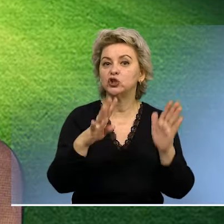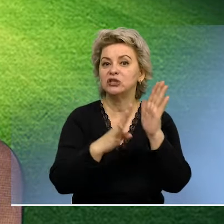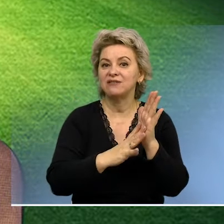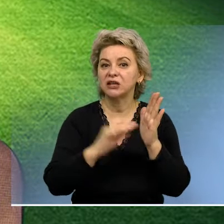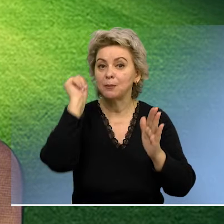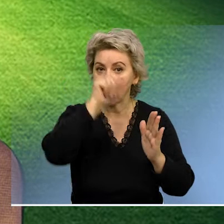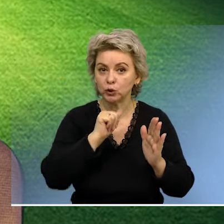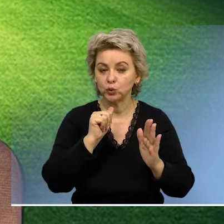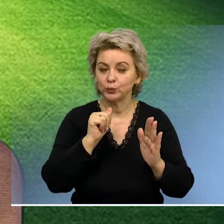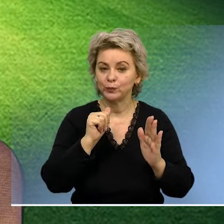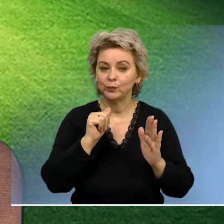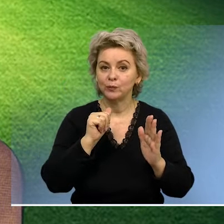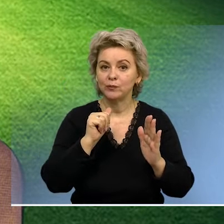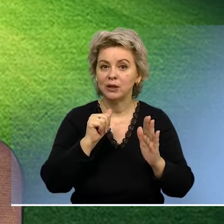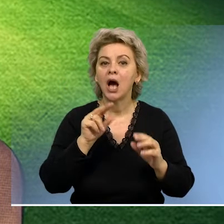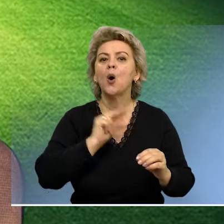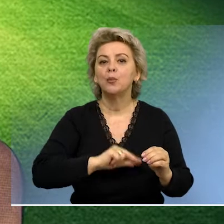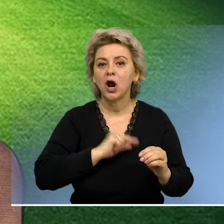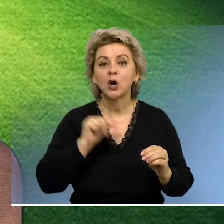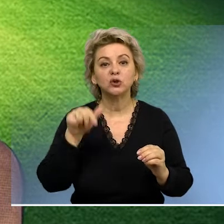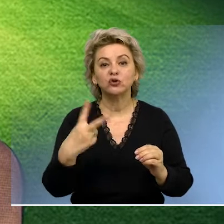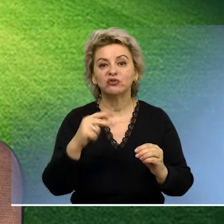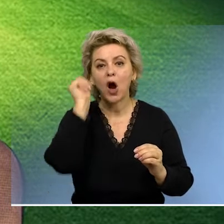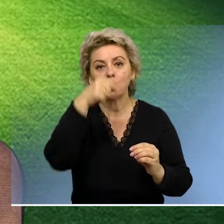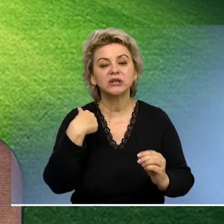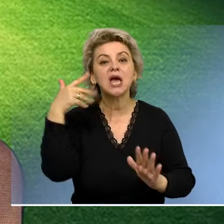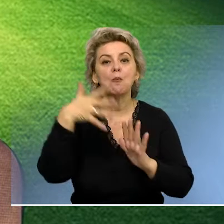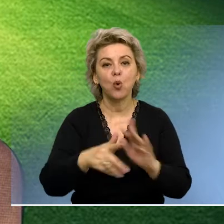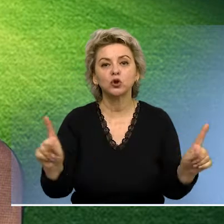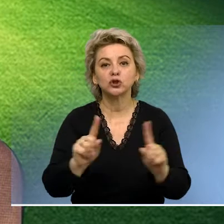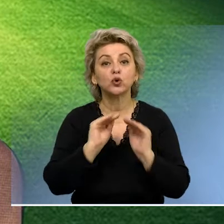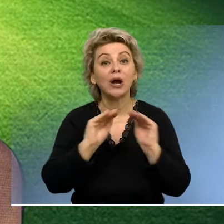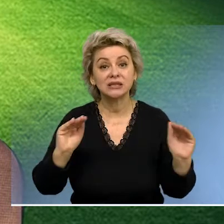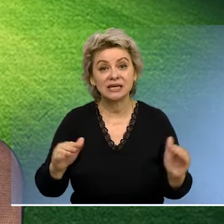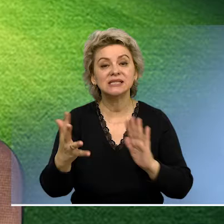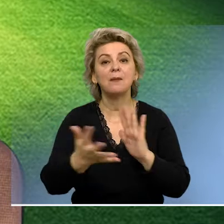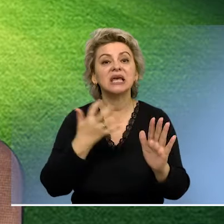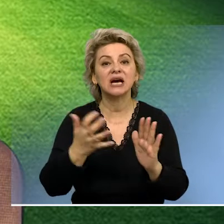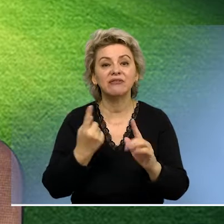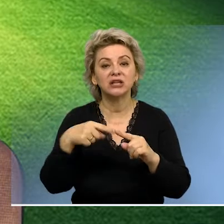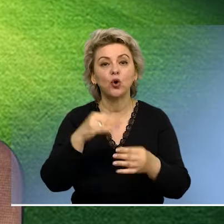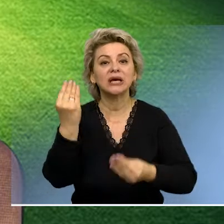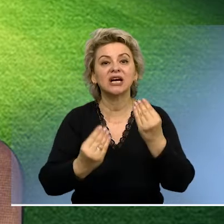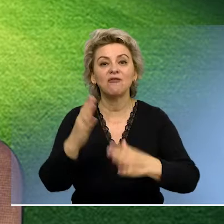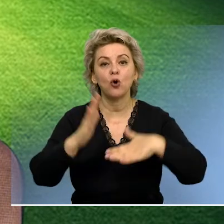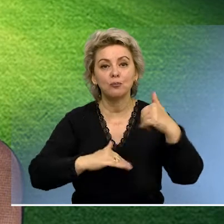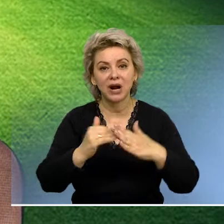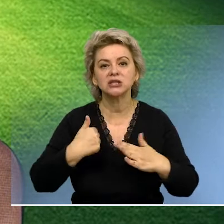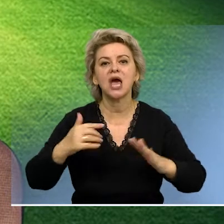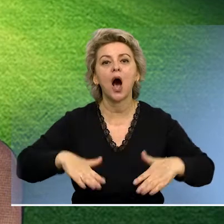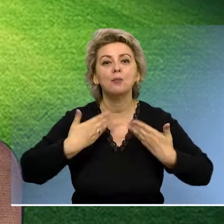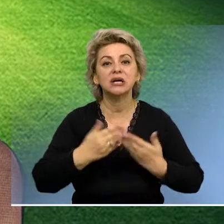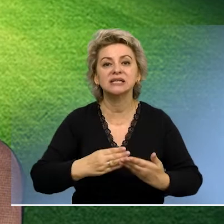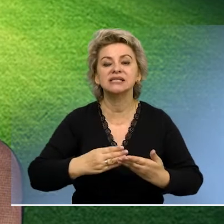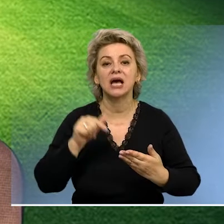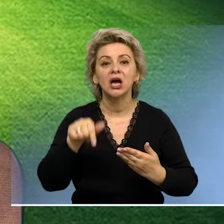Матвеева Курганского района в 2009 году. Проработав в ней 2 года, я понял, что детям не хватает